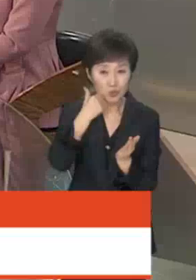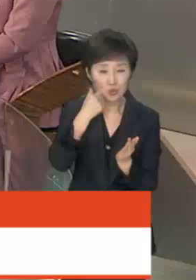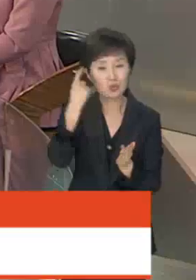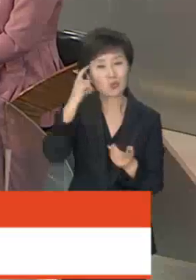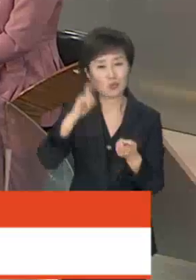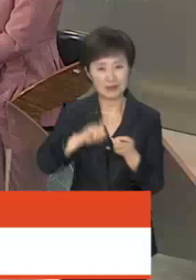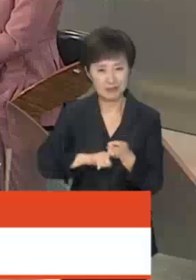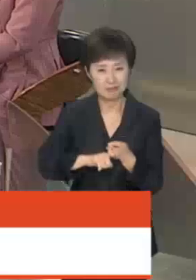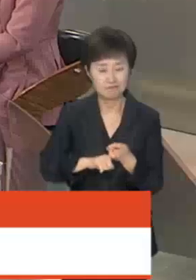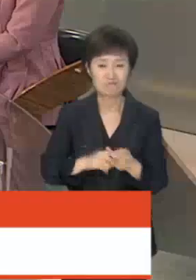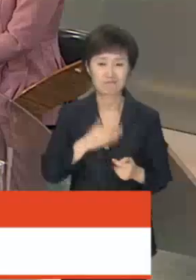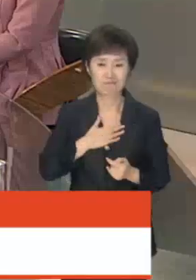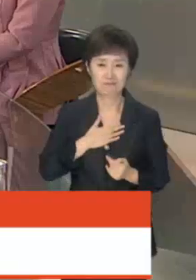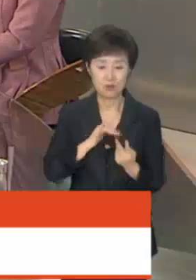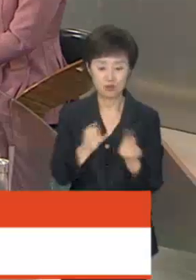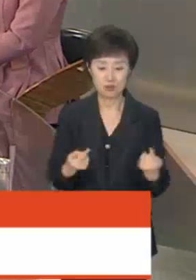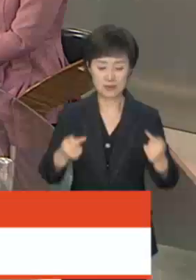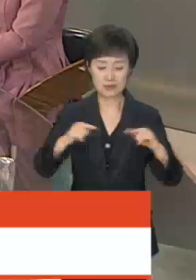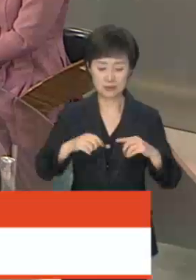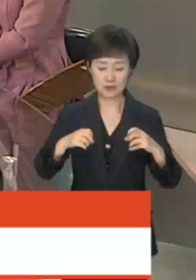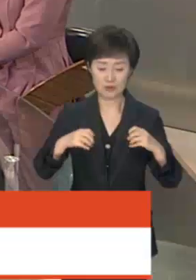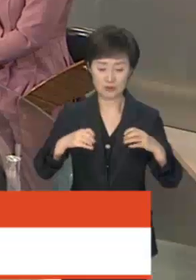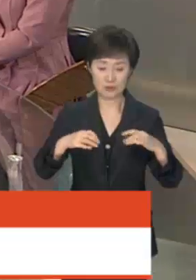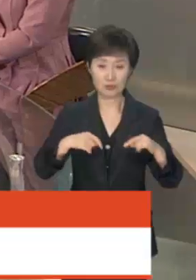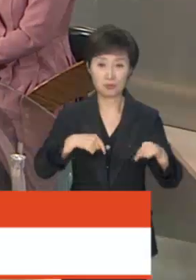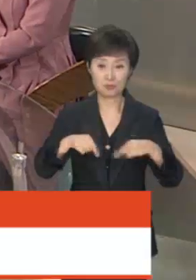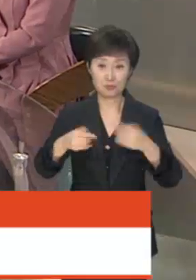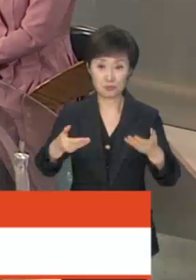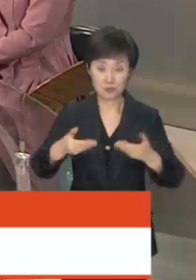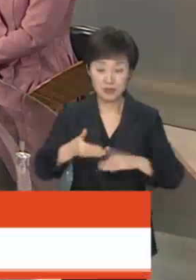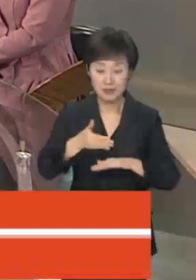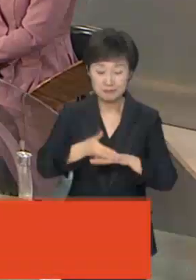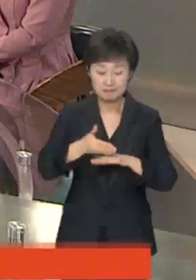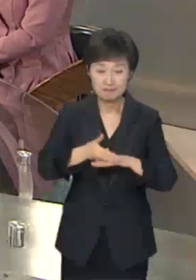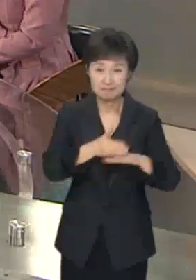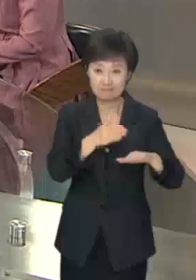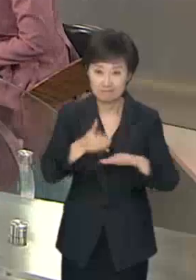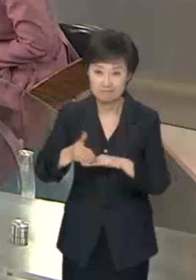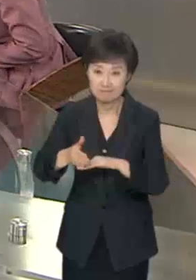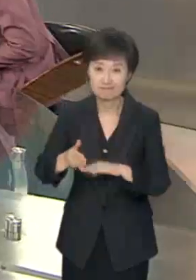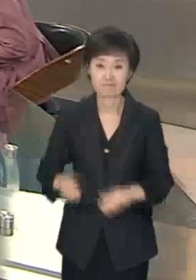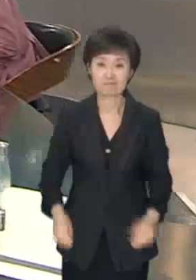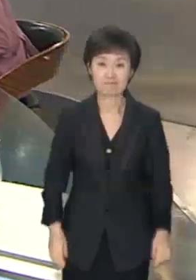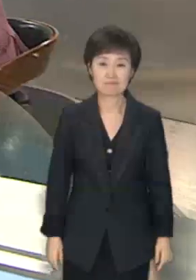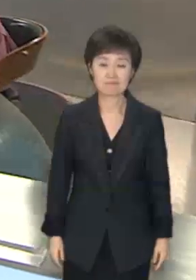싶습니다. 오늘 이 시간 장현주 부위원장, 장성호 대학원장 두 분과 함께했습니다. 고맙습니다.